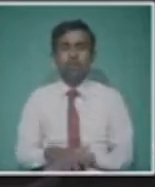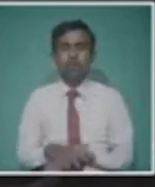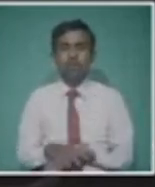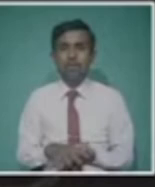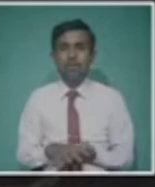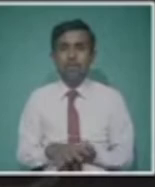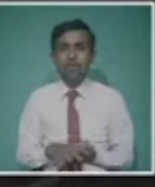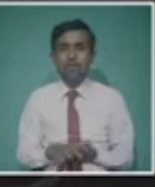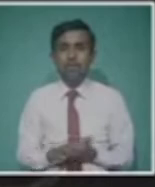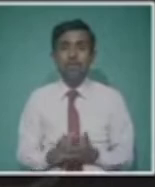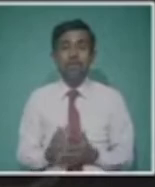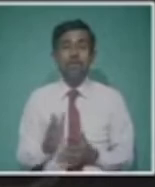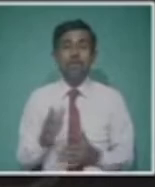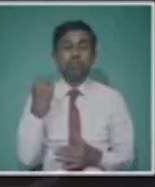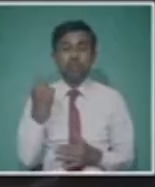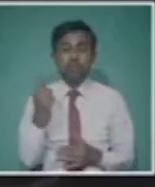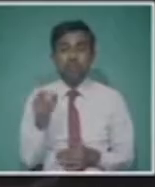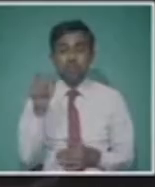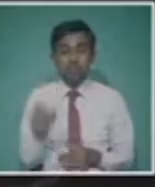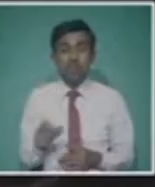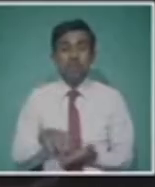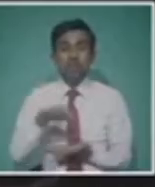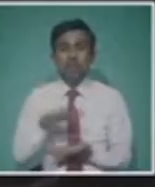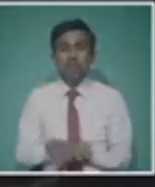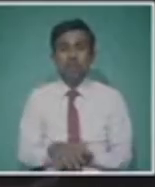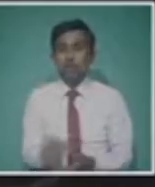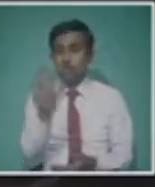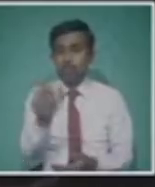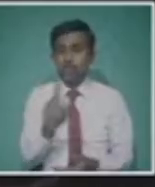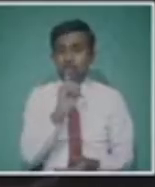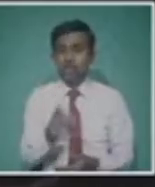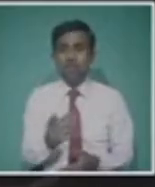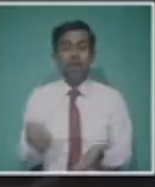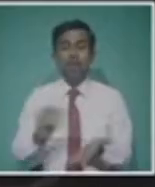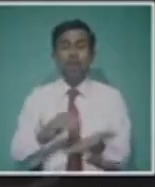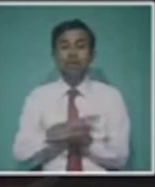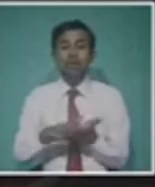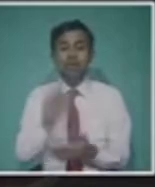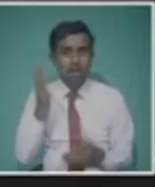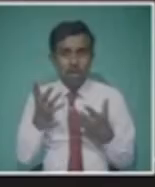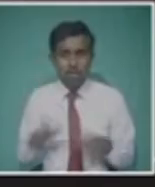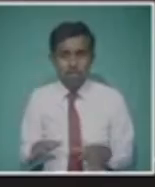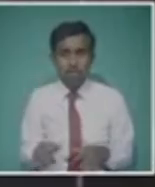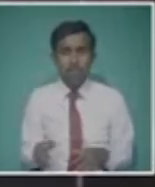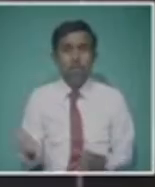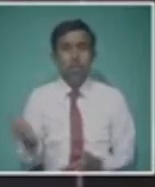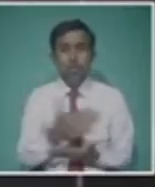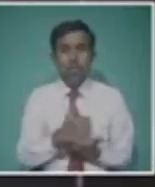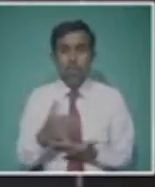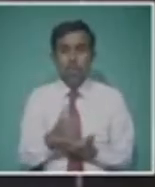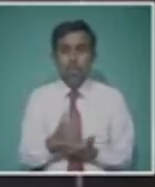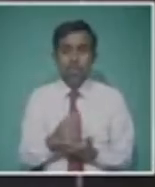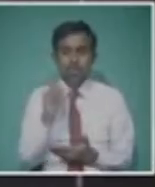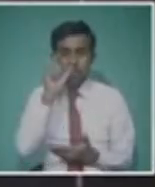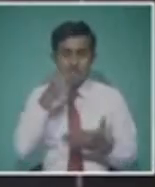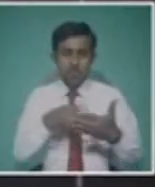හුදෙක්ම ඉහළ පන්ති වෙනුවෙන් ගත්ත තීරණය. ඒ නිසා මම ඔබතුමාට කියනවා මේක නැවත සලකා බලන්න කියලා. මල්ල සිරු දිනාගේම අවධානය යොමු